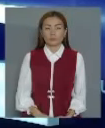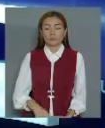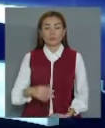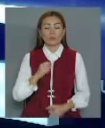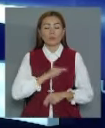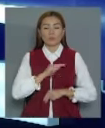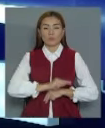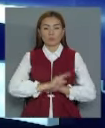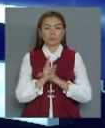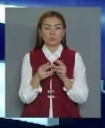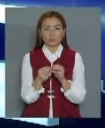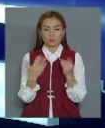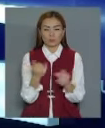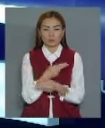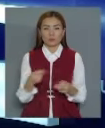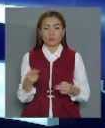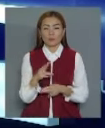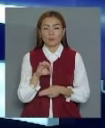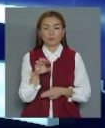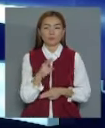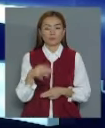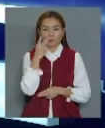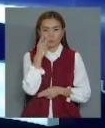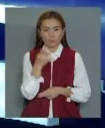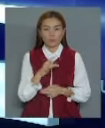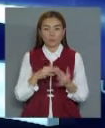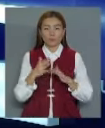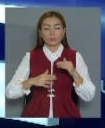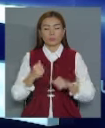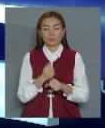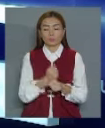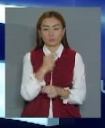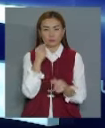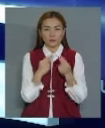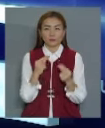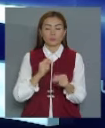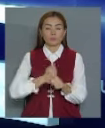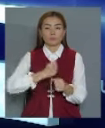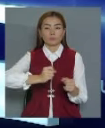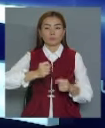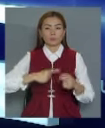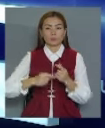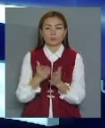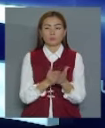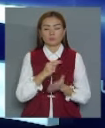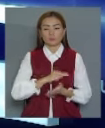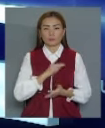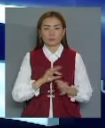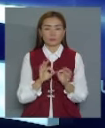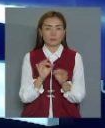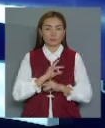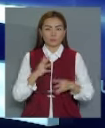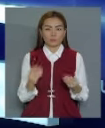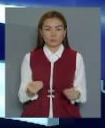Қара еңбектің қара нарлары осындай атаумен Махамбет ауданында ауыл шаруашылығы тамақ және қайта өңдеу өнеркәсібі қызметкерлерінің кәсіби